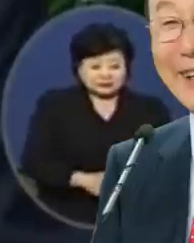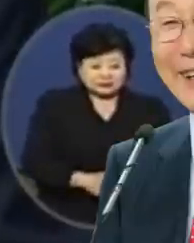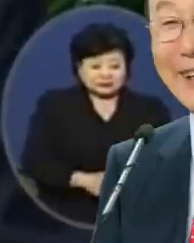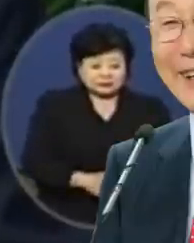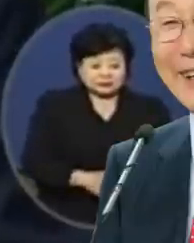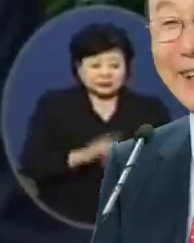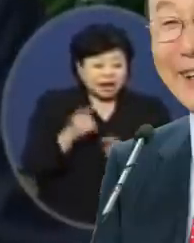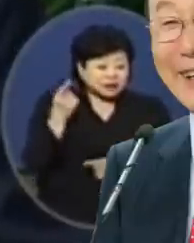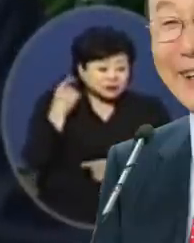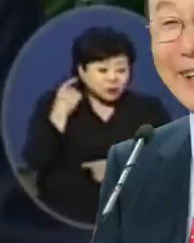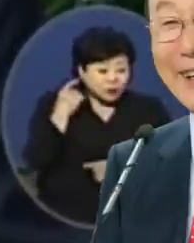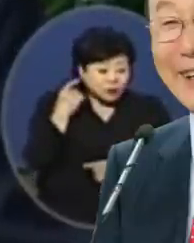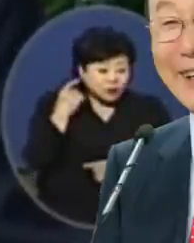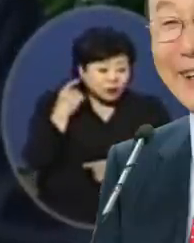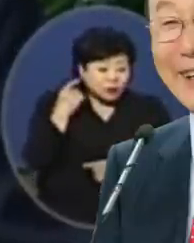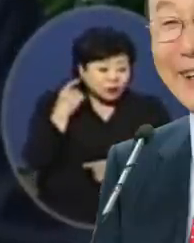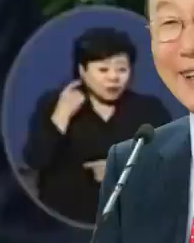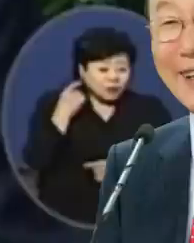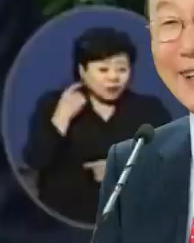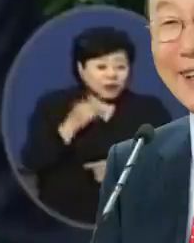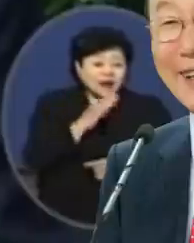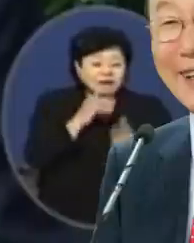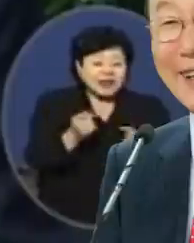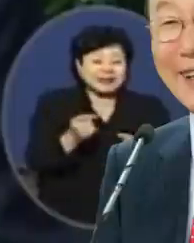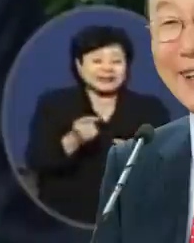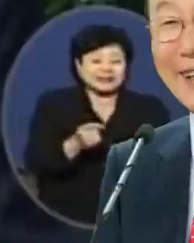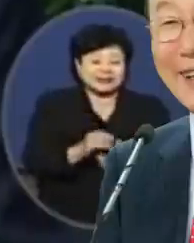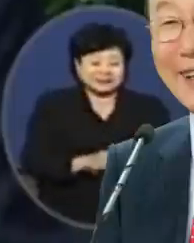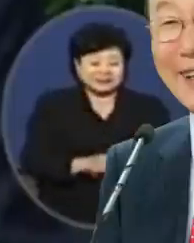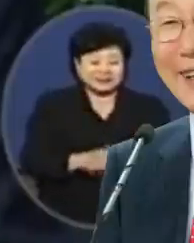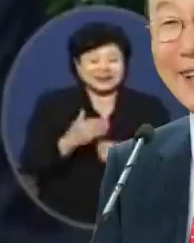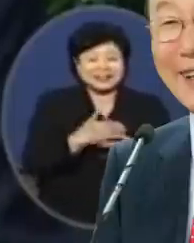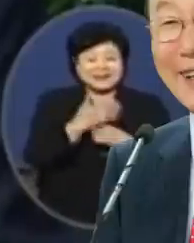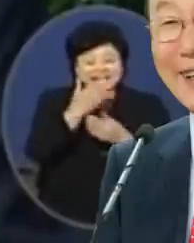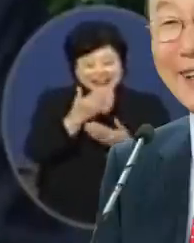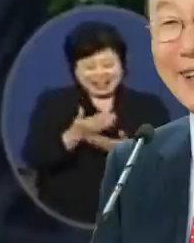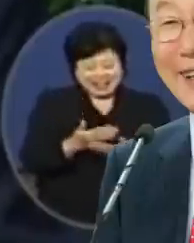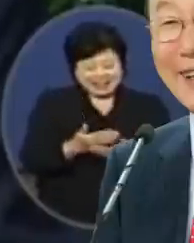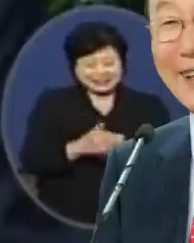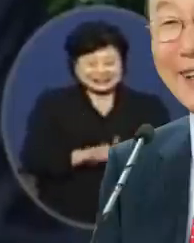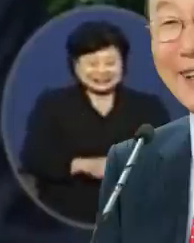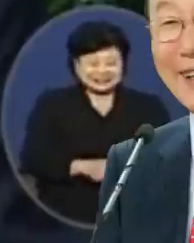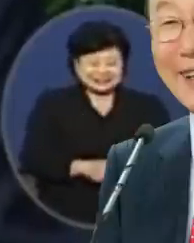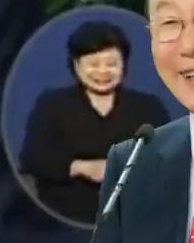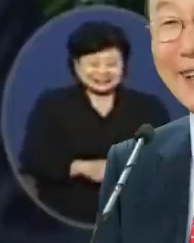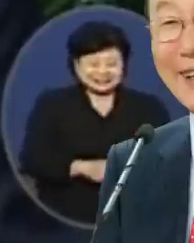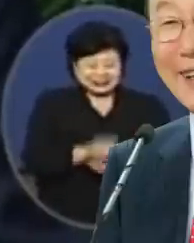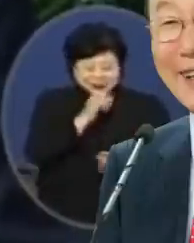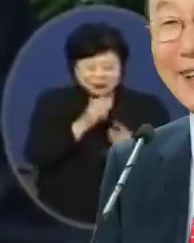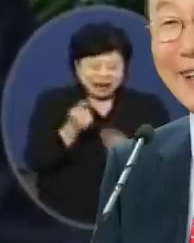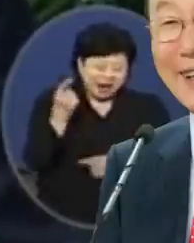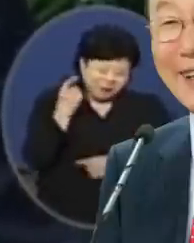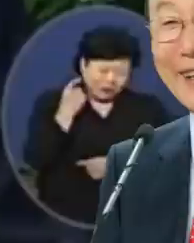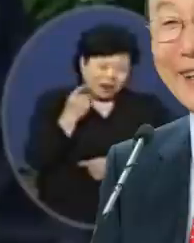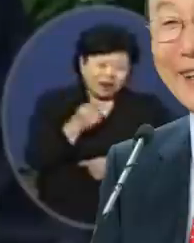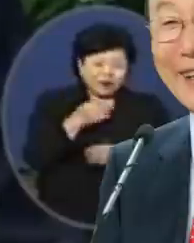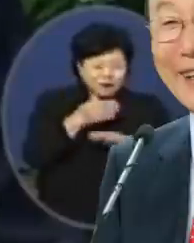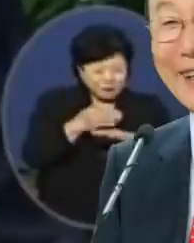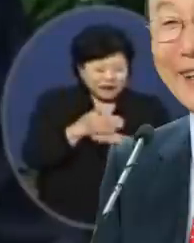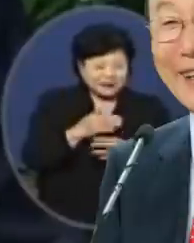그 말을 듣고 나도 아멘 하고 난 다음 은혜 받았다. 좋은 말을 해주어서